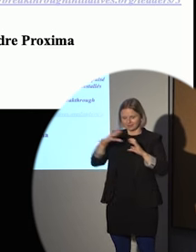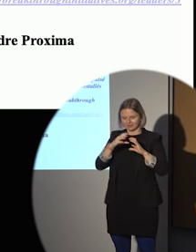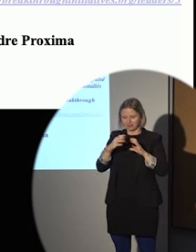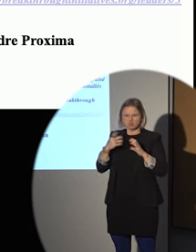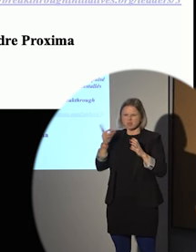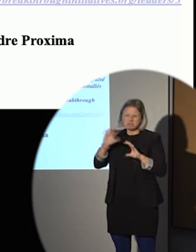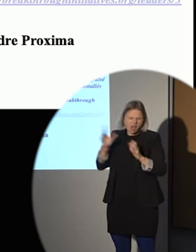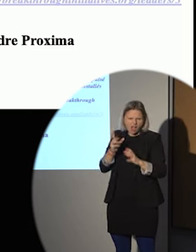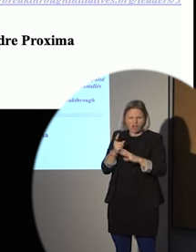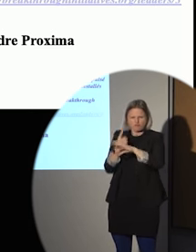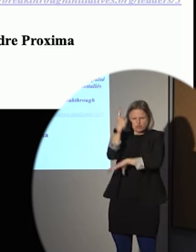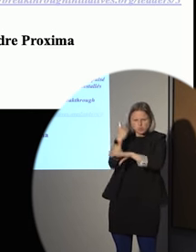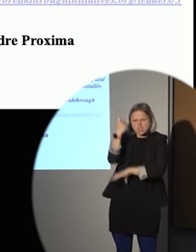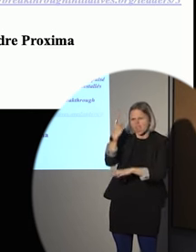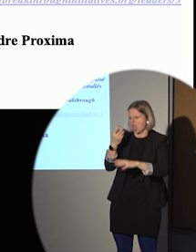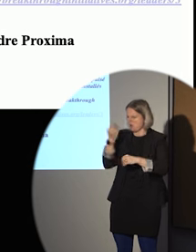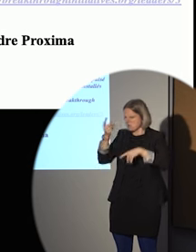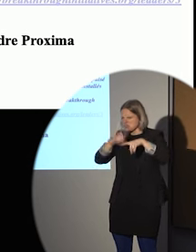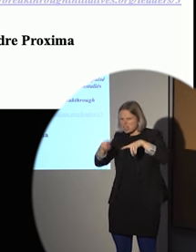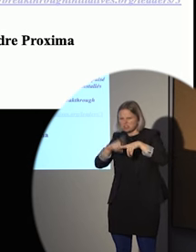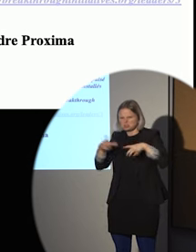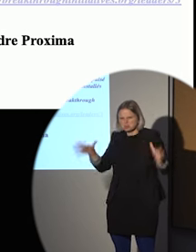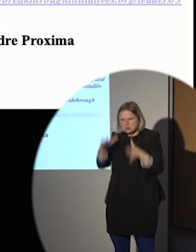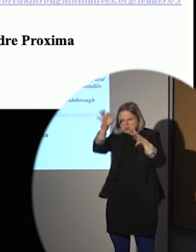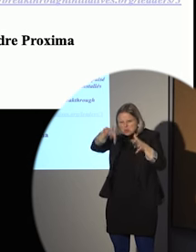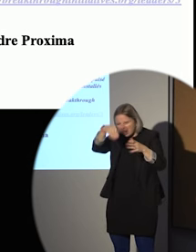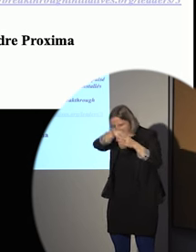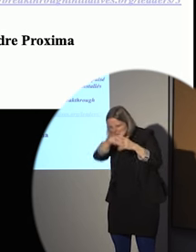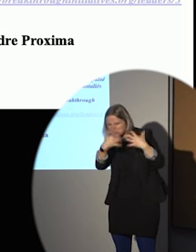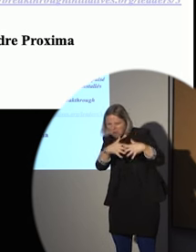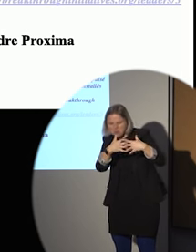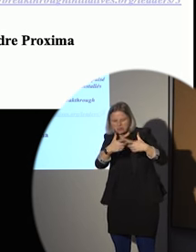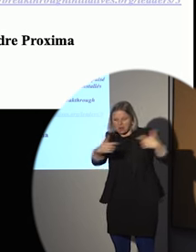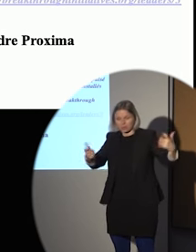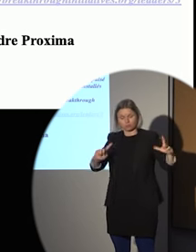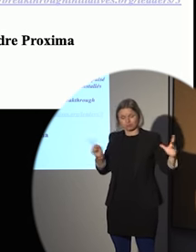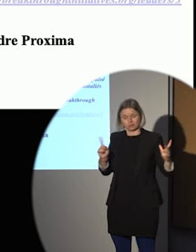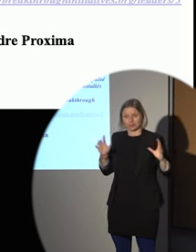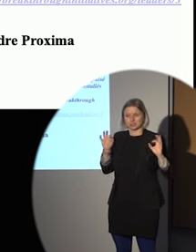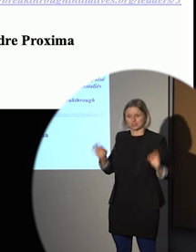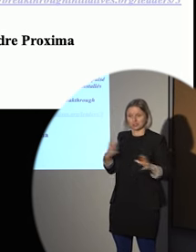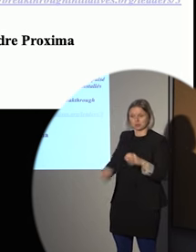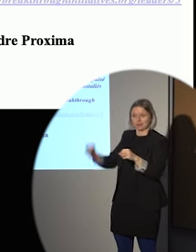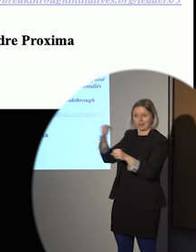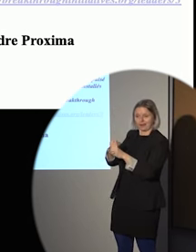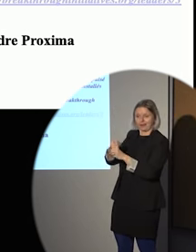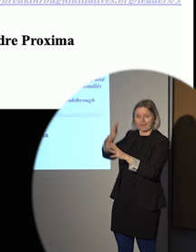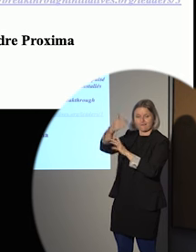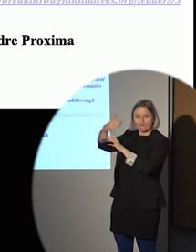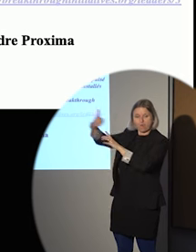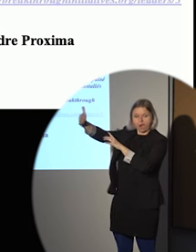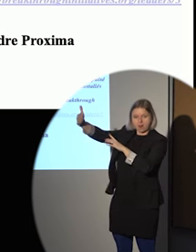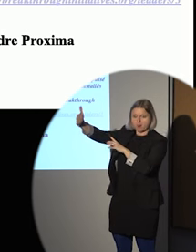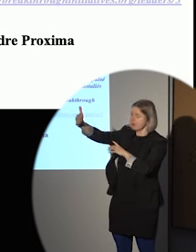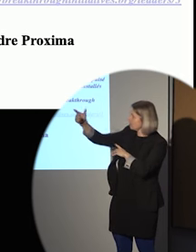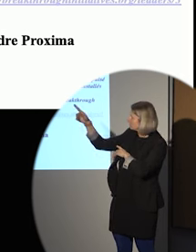fusées extraordinaires, des trucs thermonucléaires ou de l'antimatière, tout ce que vous avez envie du tout. Non, c'est de faire comme